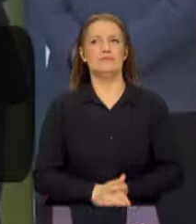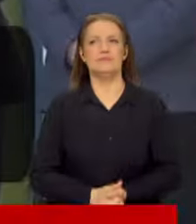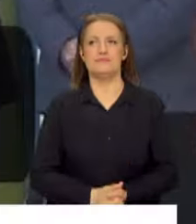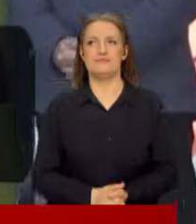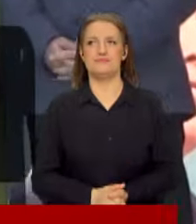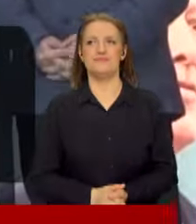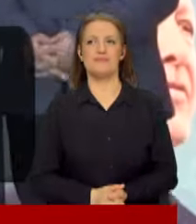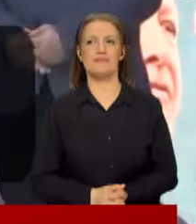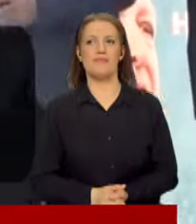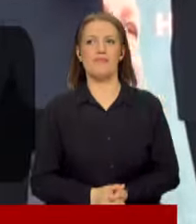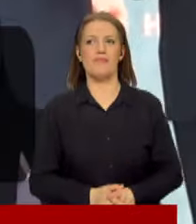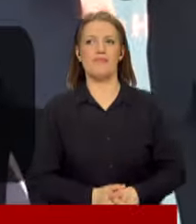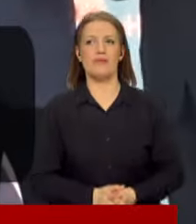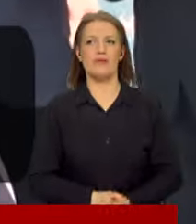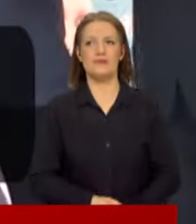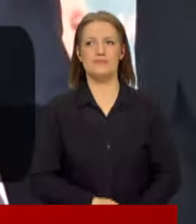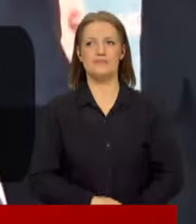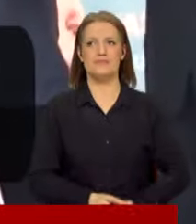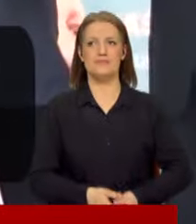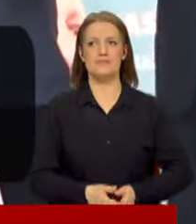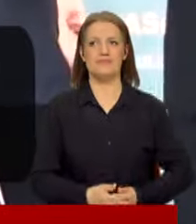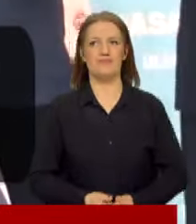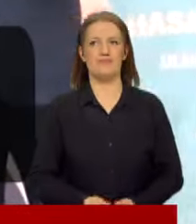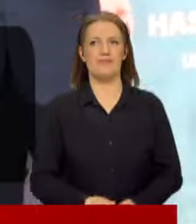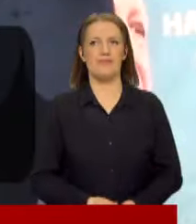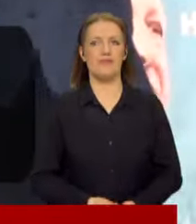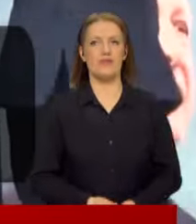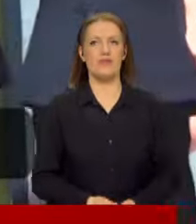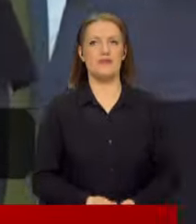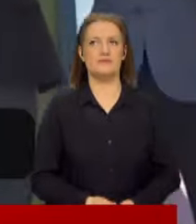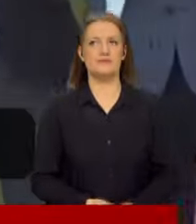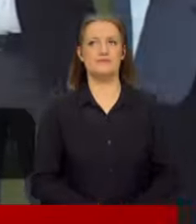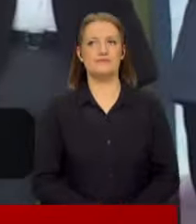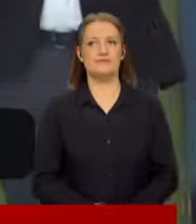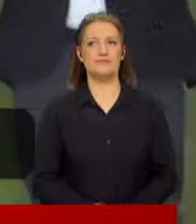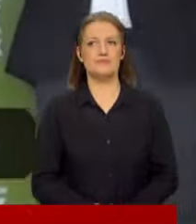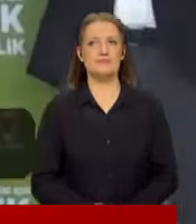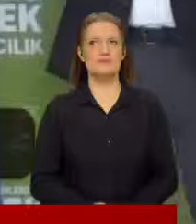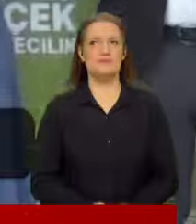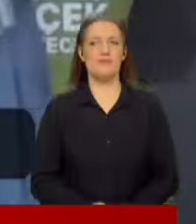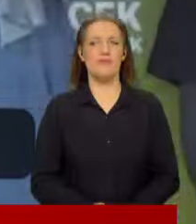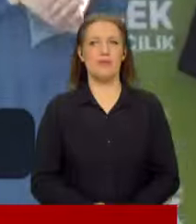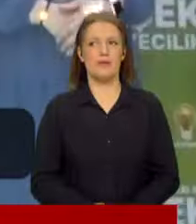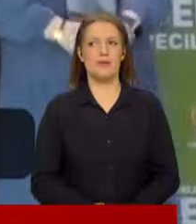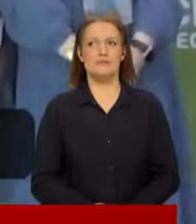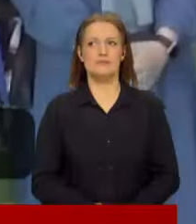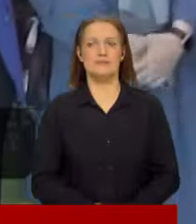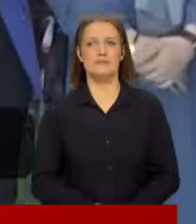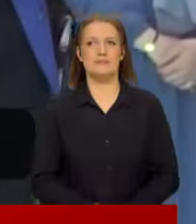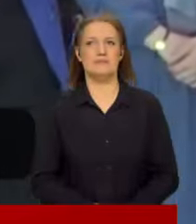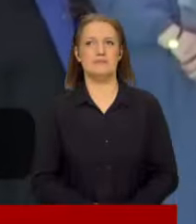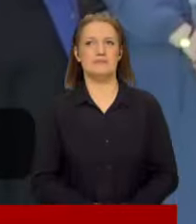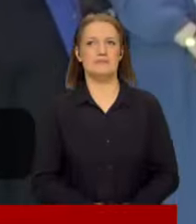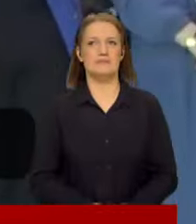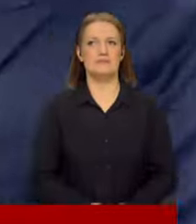bak. Sen İstanbul'da seçimi kabul ediyorsun. Haberin yok. Sen 5 yıl İstanbul'a kayıp